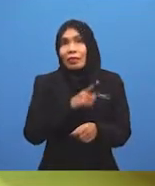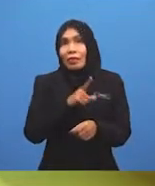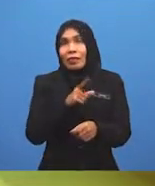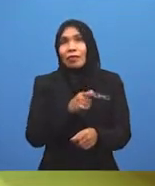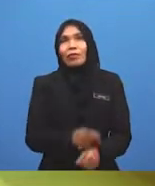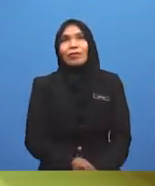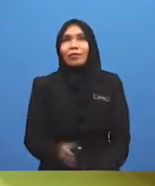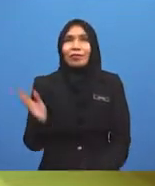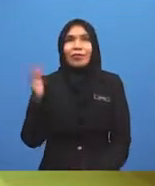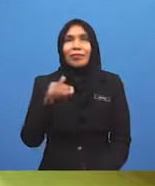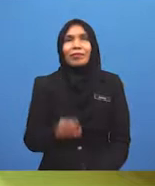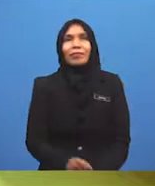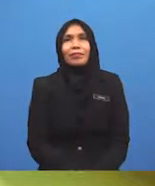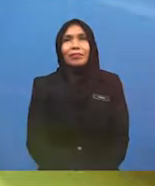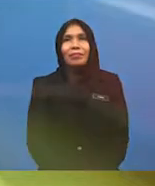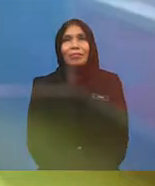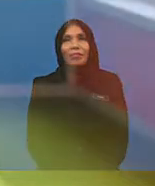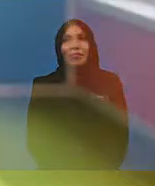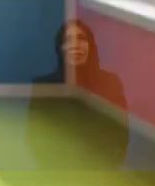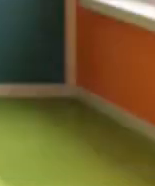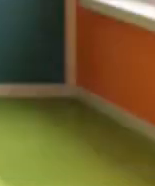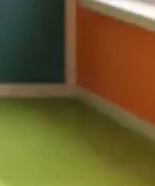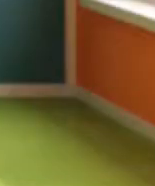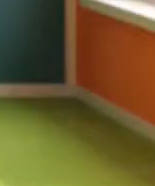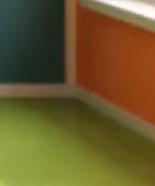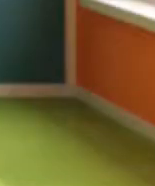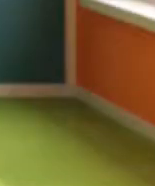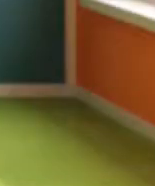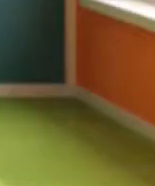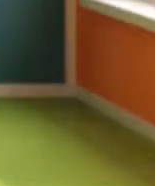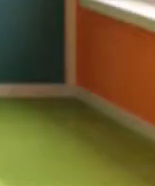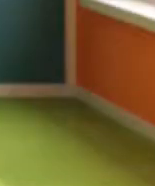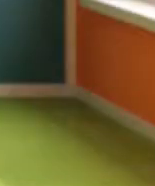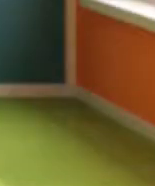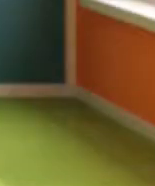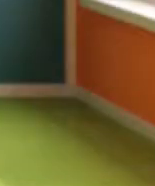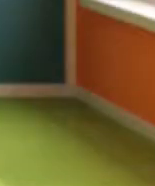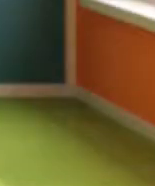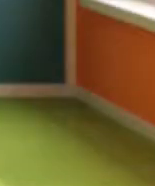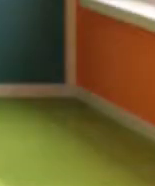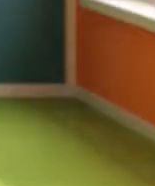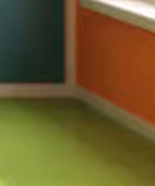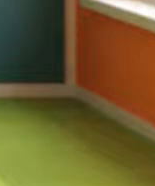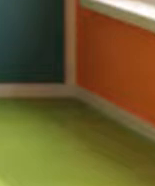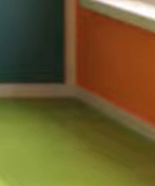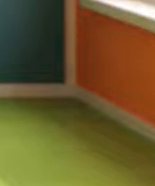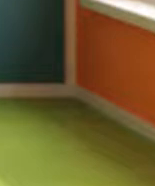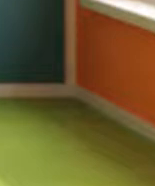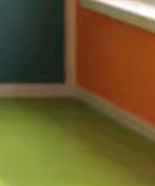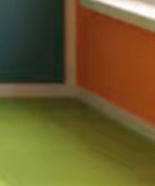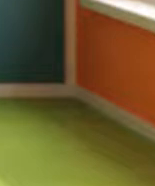kita sama-sama menyanyi lagu Hemah Tinggi. Satu, dua,